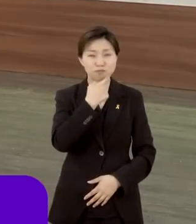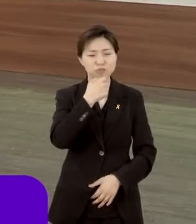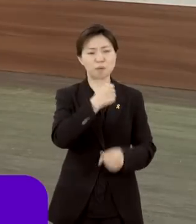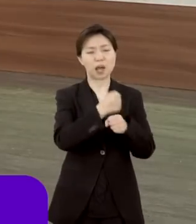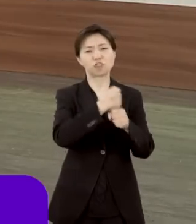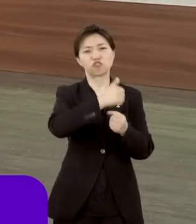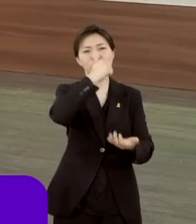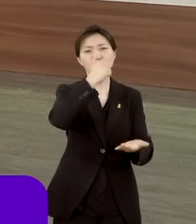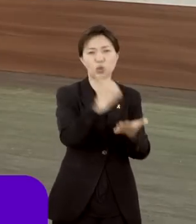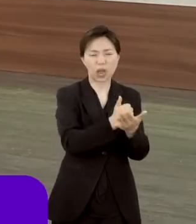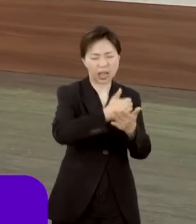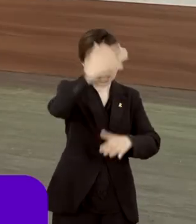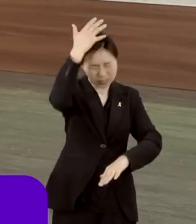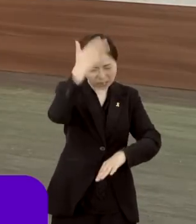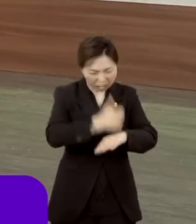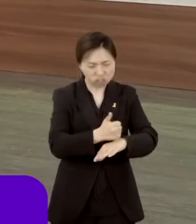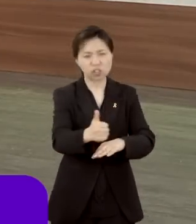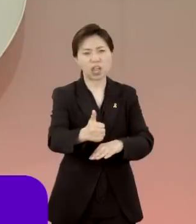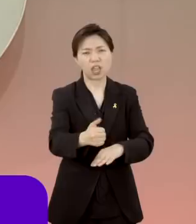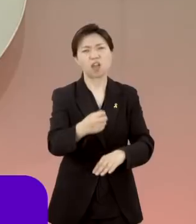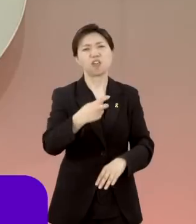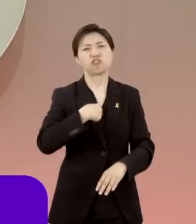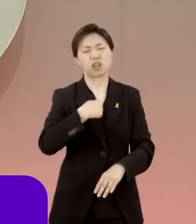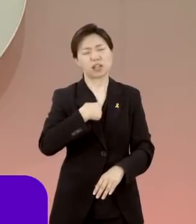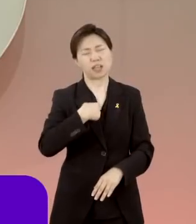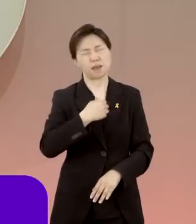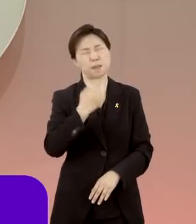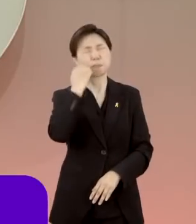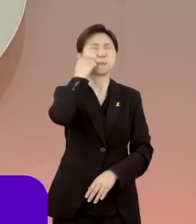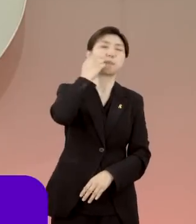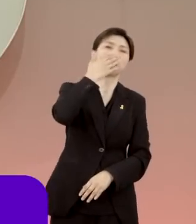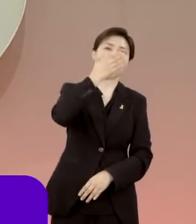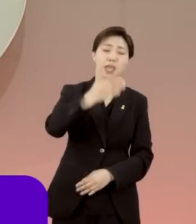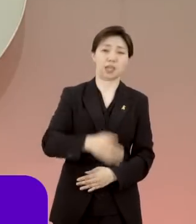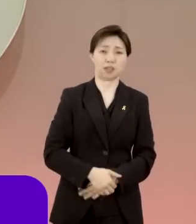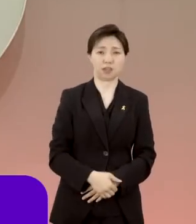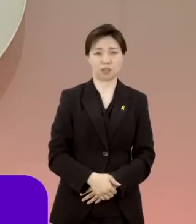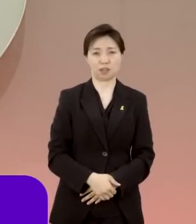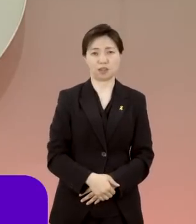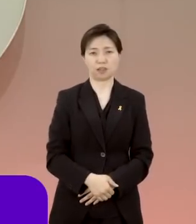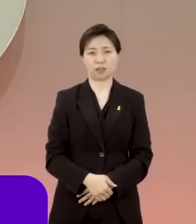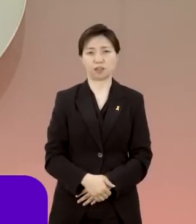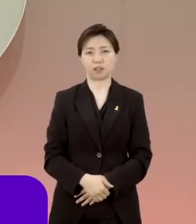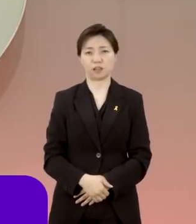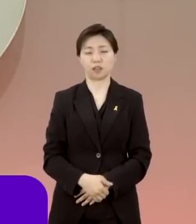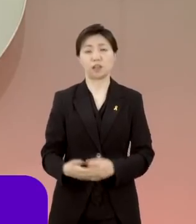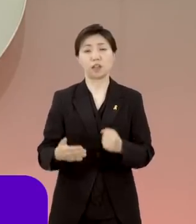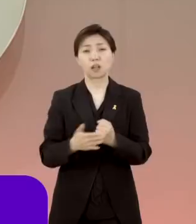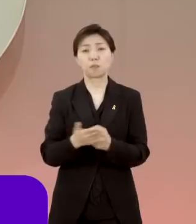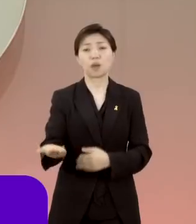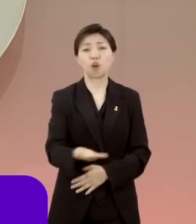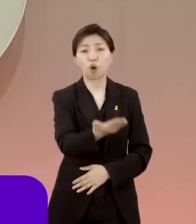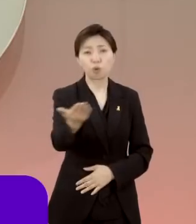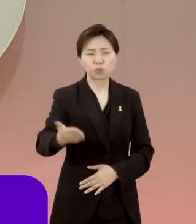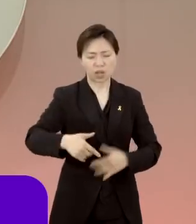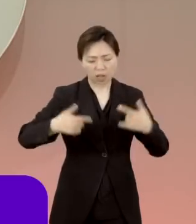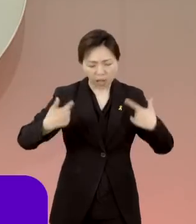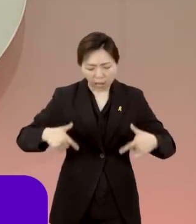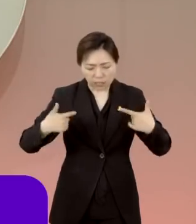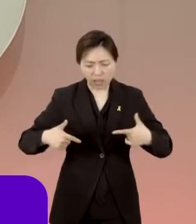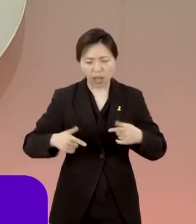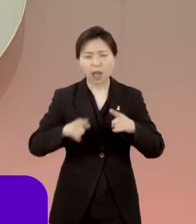우리에게 다가오는구나 참으로 무서운 일입니다 그러니 여러분